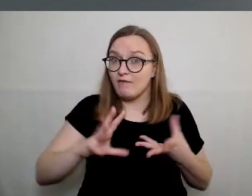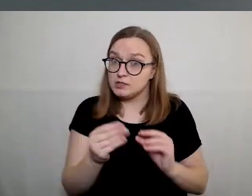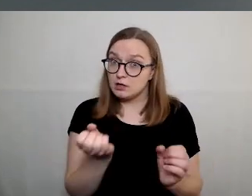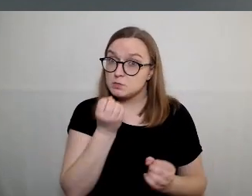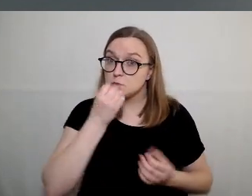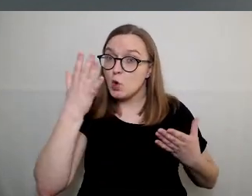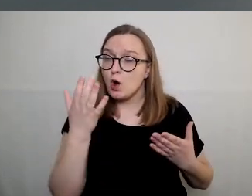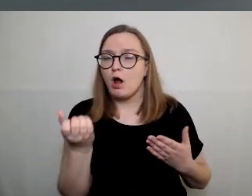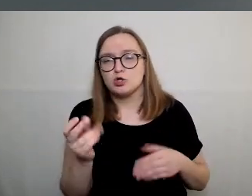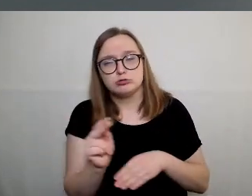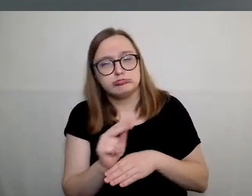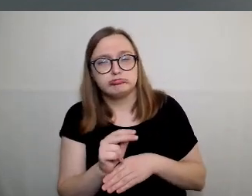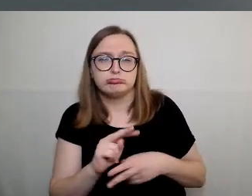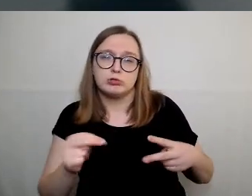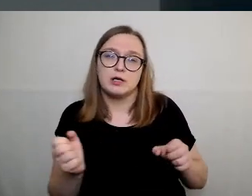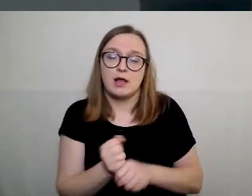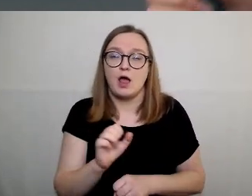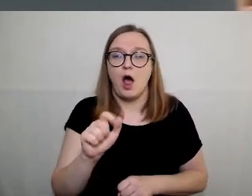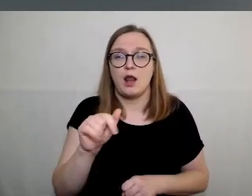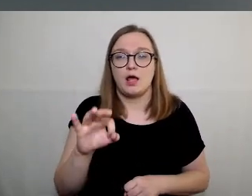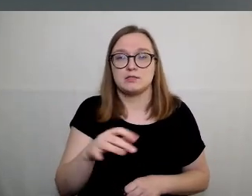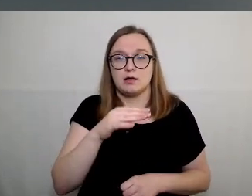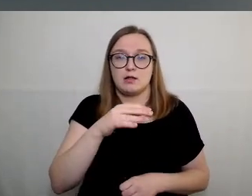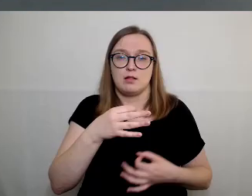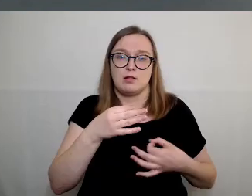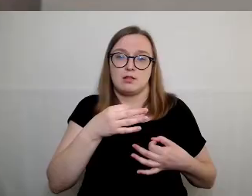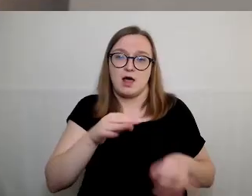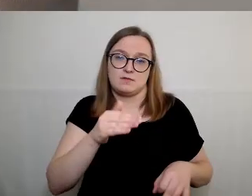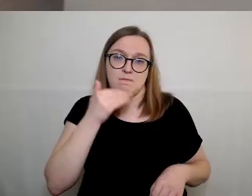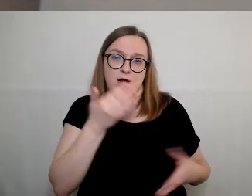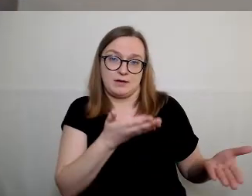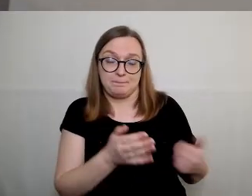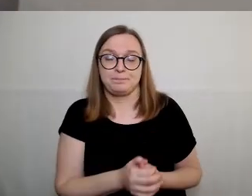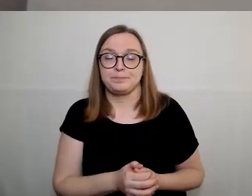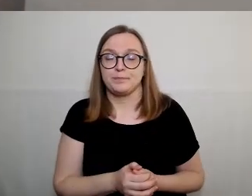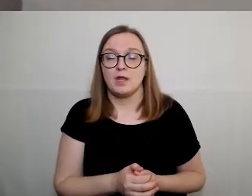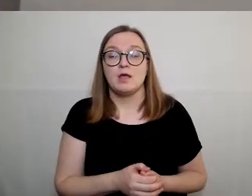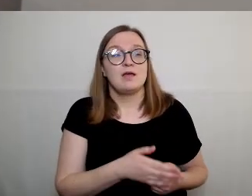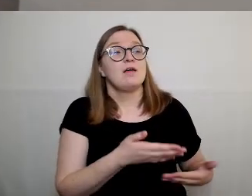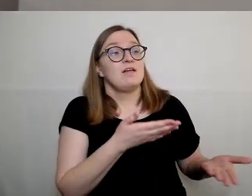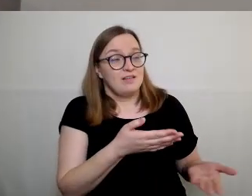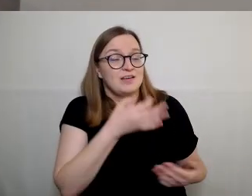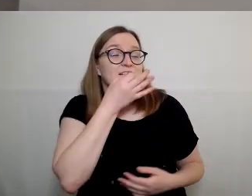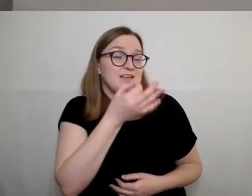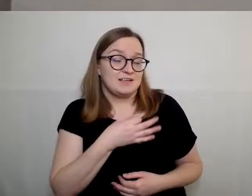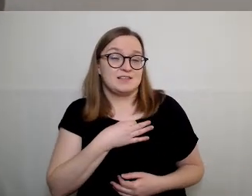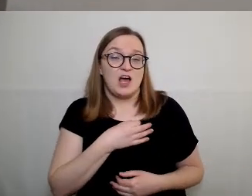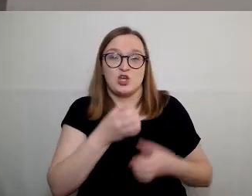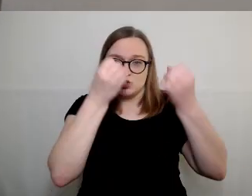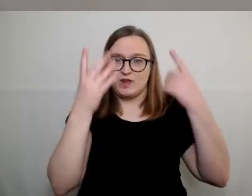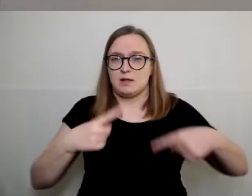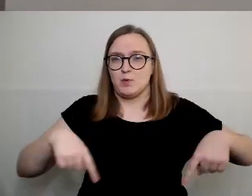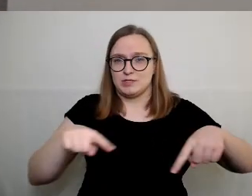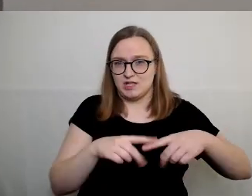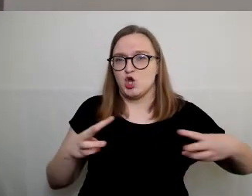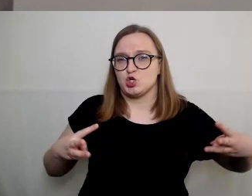keisti? Mantas Aleksa, Laisvės partija. Na, kaip ir minėjot, kad švietimas iš tiesų yra tas rytis, kur mes šakiai dar